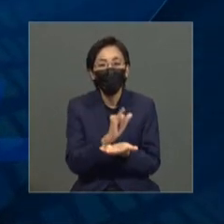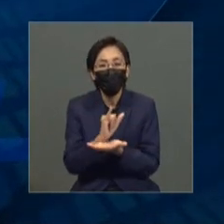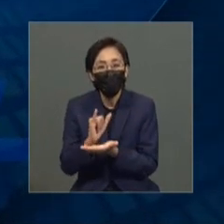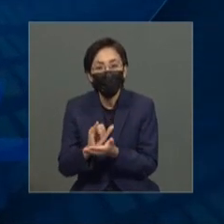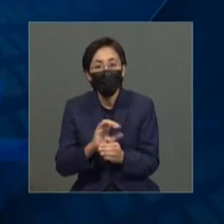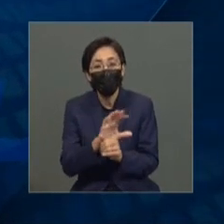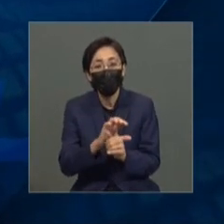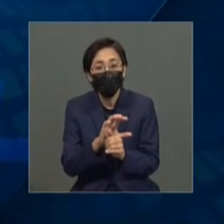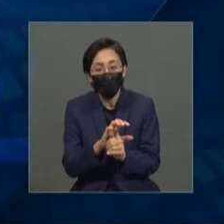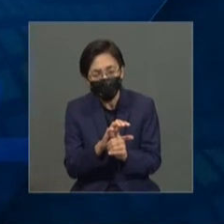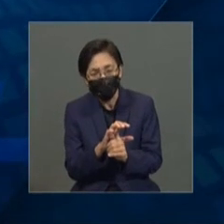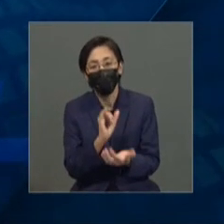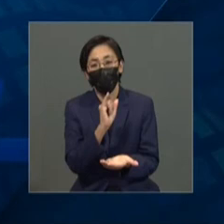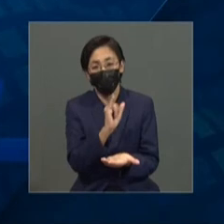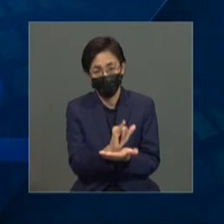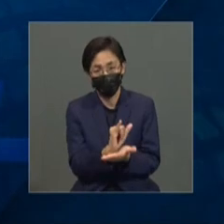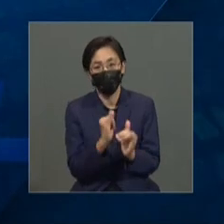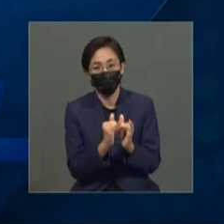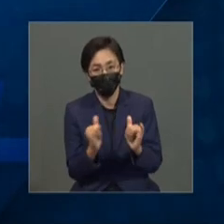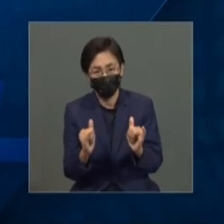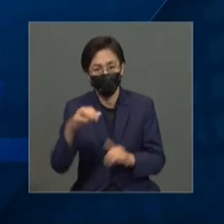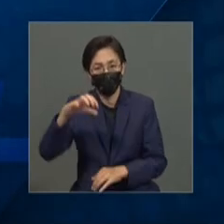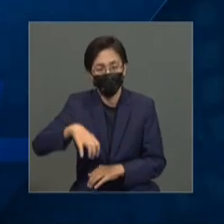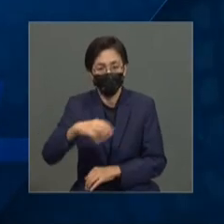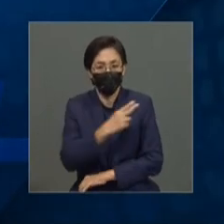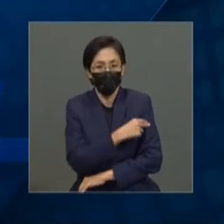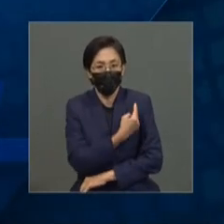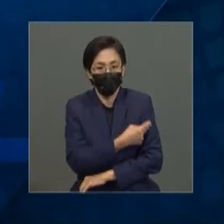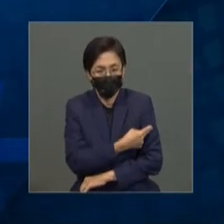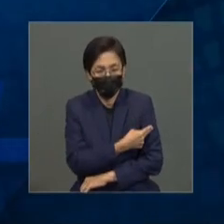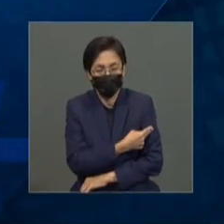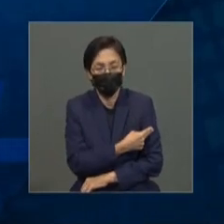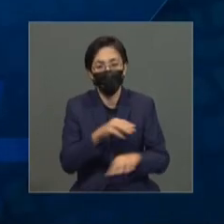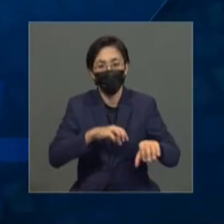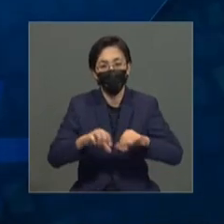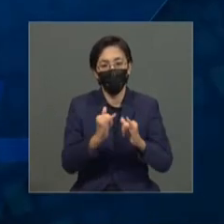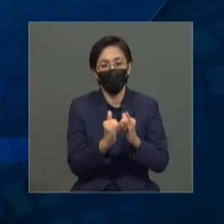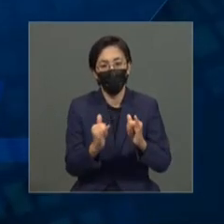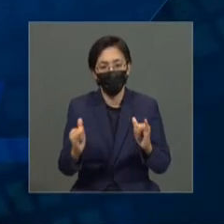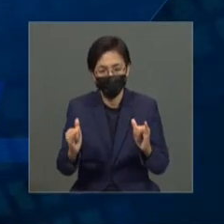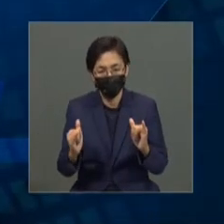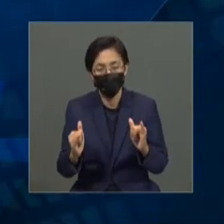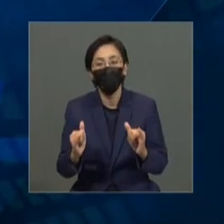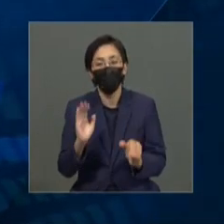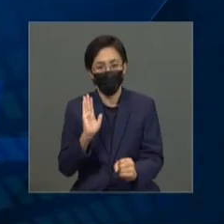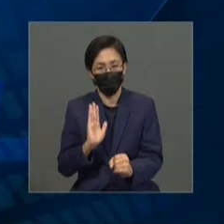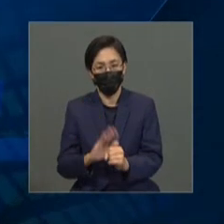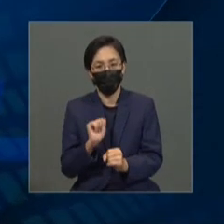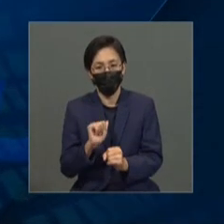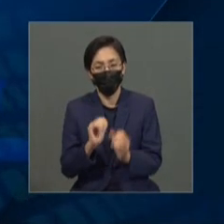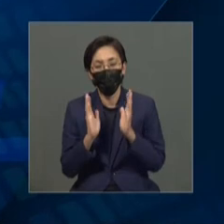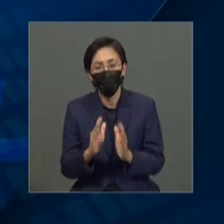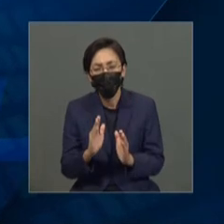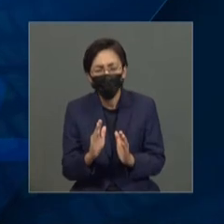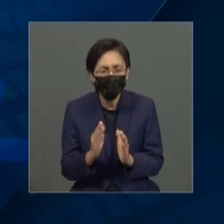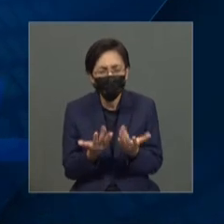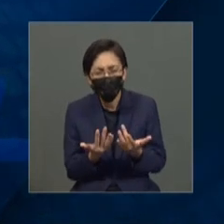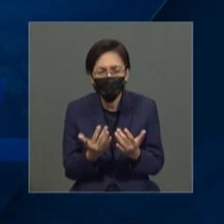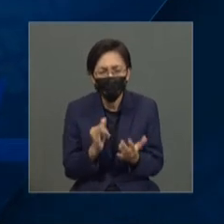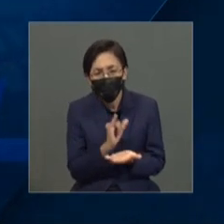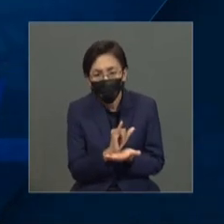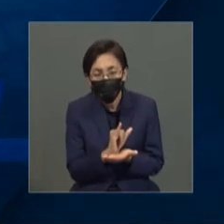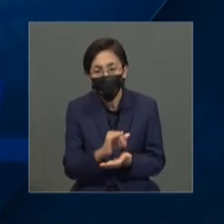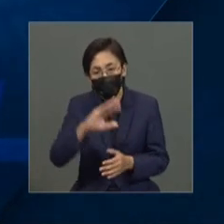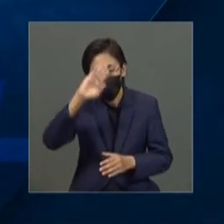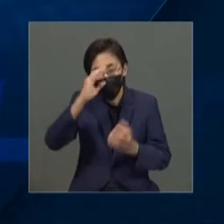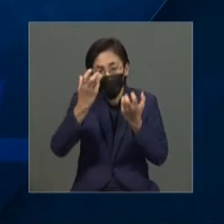ยโควิด-19 สำนักการแพทย์ได้ขยายเตียงสำหรับผู้ป่วยให้เพียงพอกับผู้ป่วยโดยเฉพาะวิกฤต